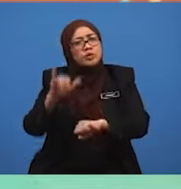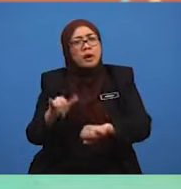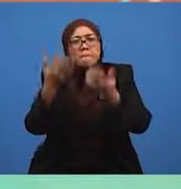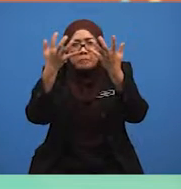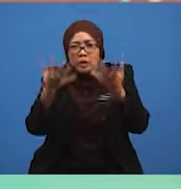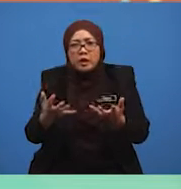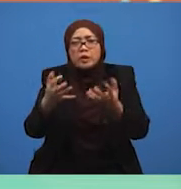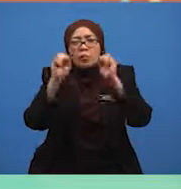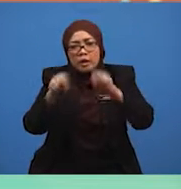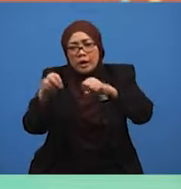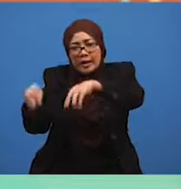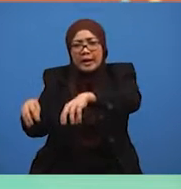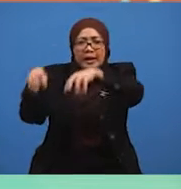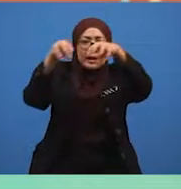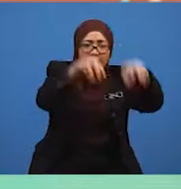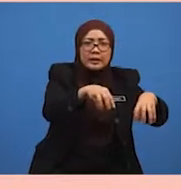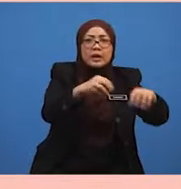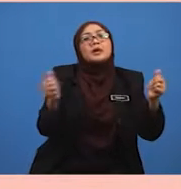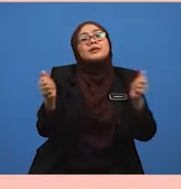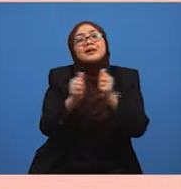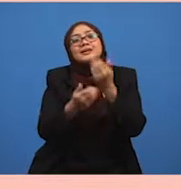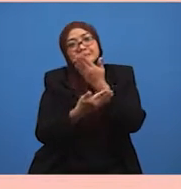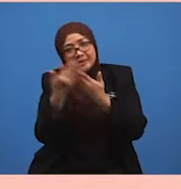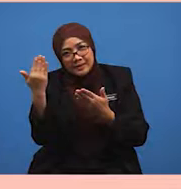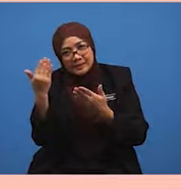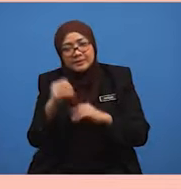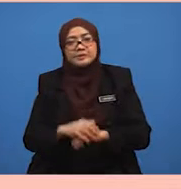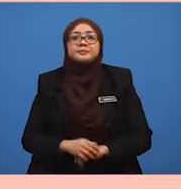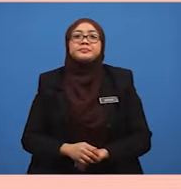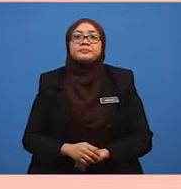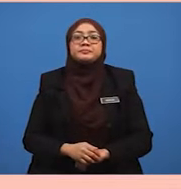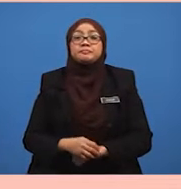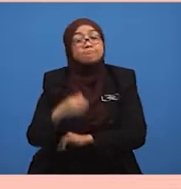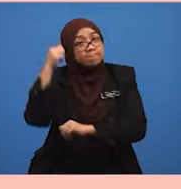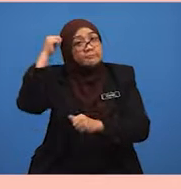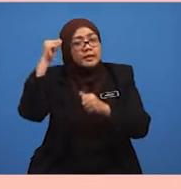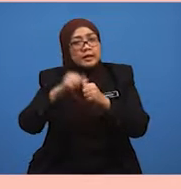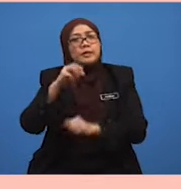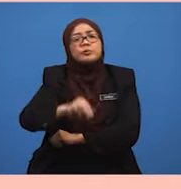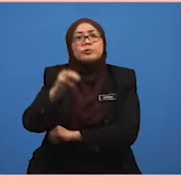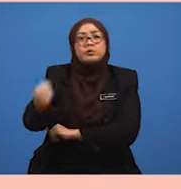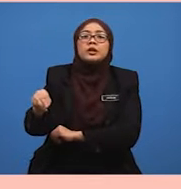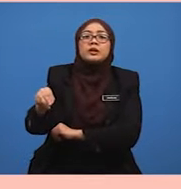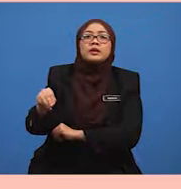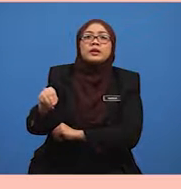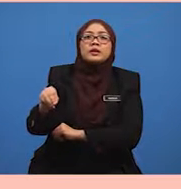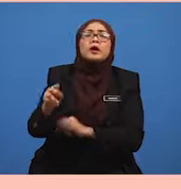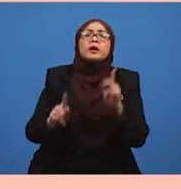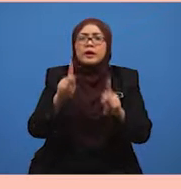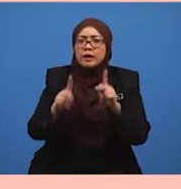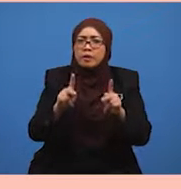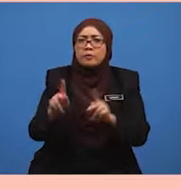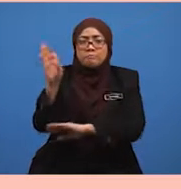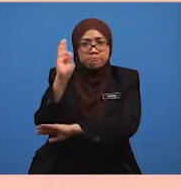dialihkan dengan senang. Oleh itu, ingat ya murid-murid, jika kedudukan fulcrum